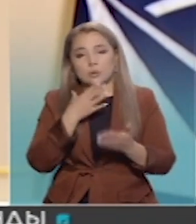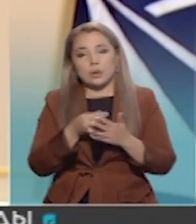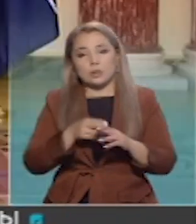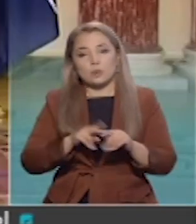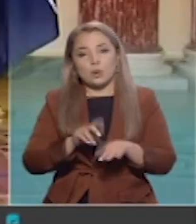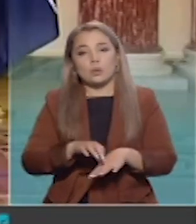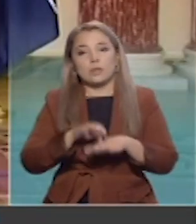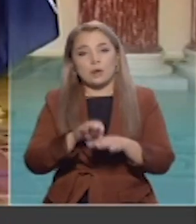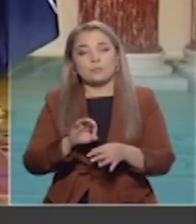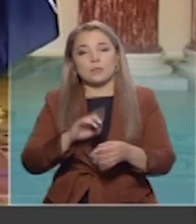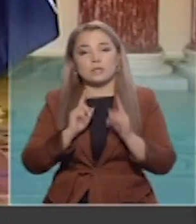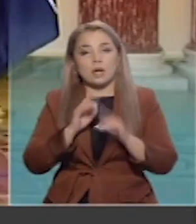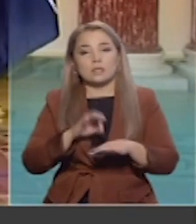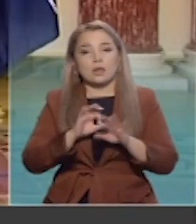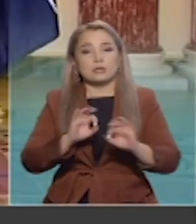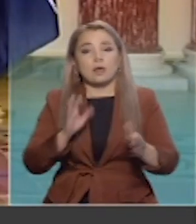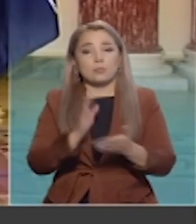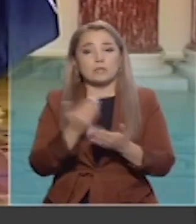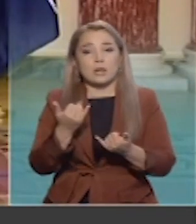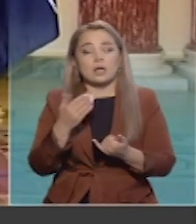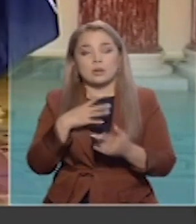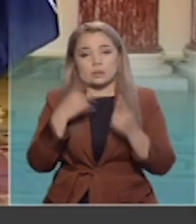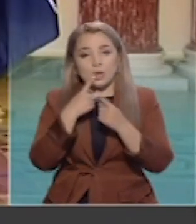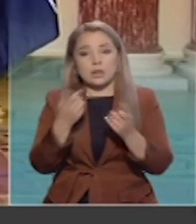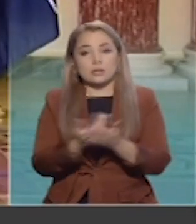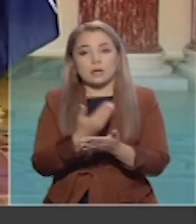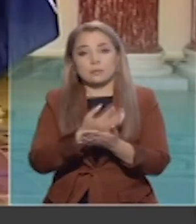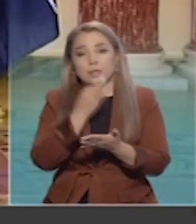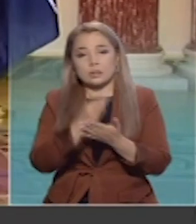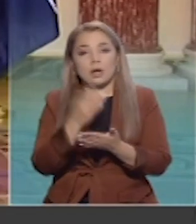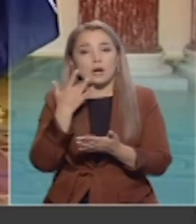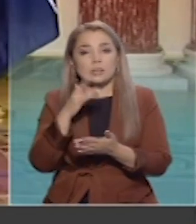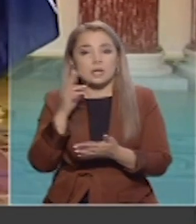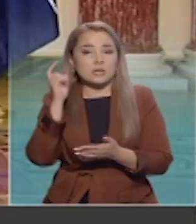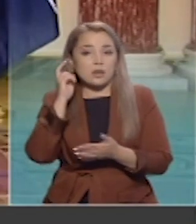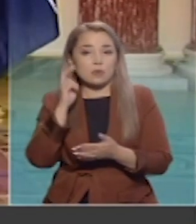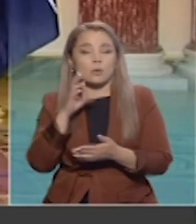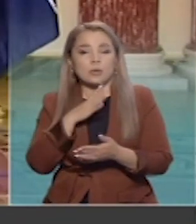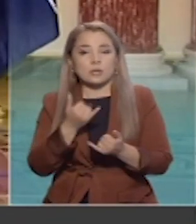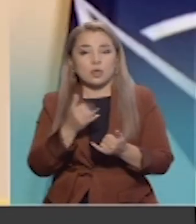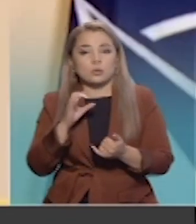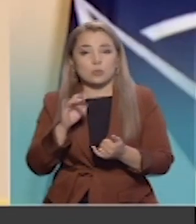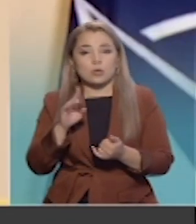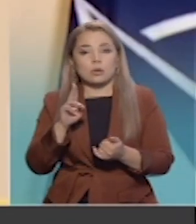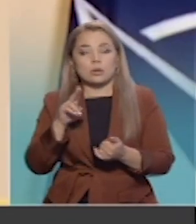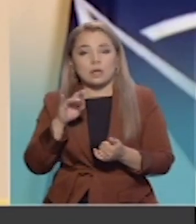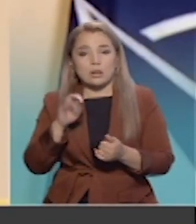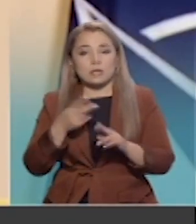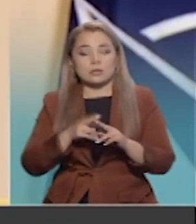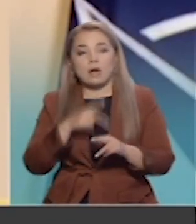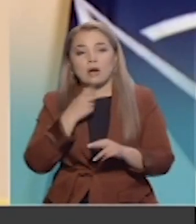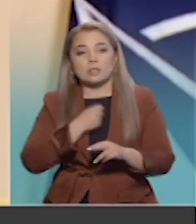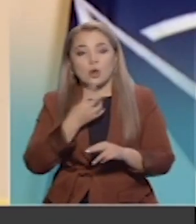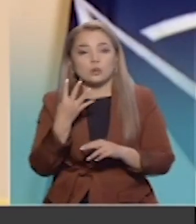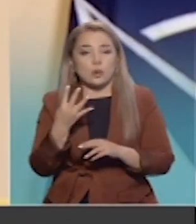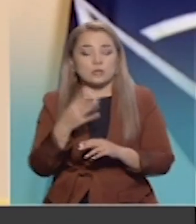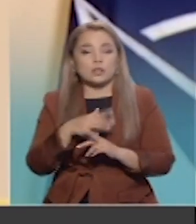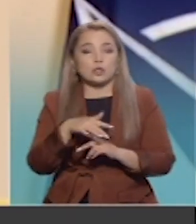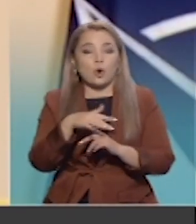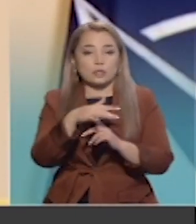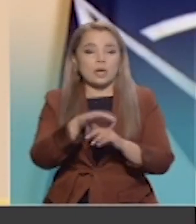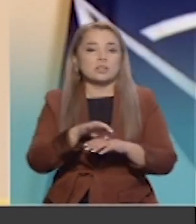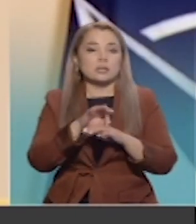Столтенбергпен өткен баспасөз мәслихатында айтты. Рейтер агенттігінің хабарлауынша, АҚШ Киевке сұр қыран деп аталатын 4 әскери дрон